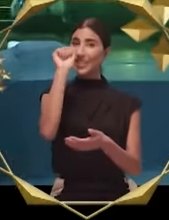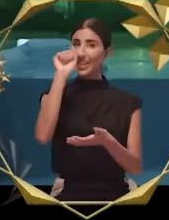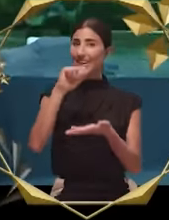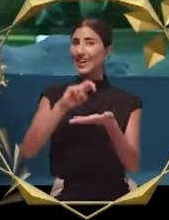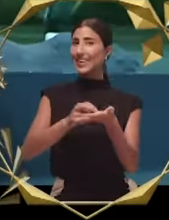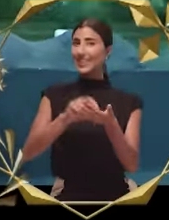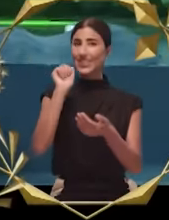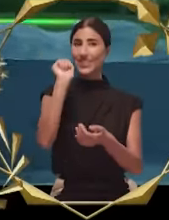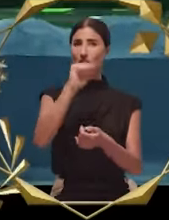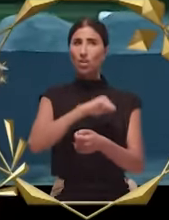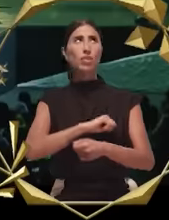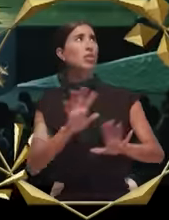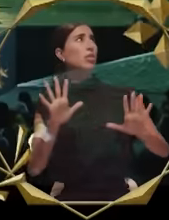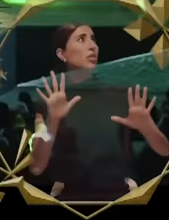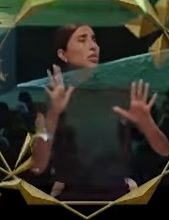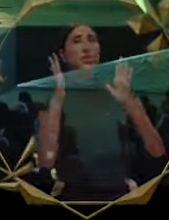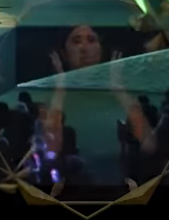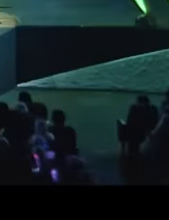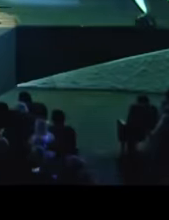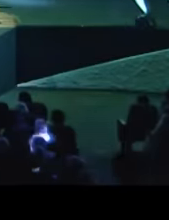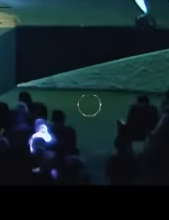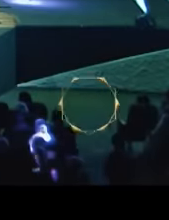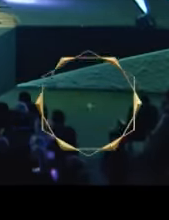خطوة طاق خطوة طاق